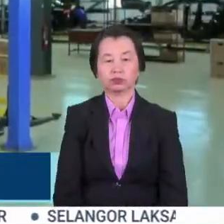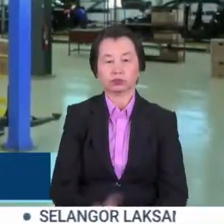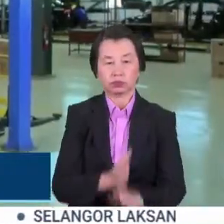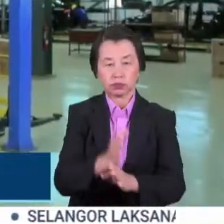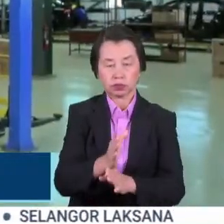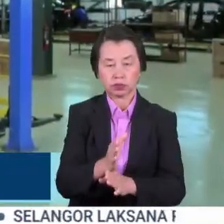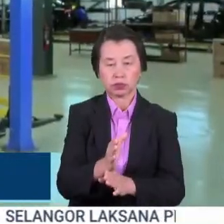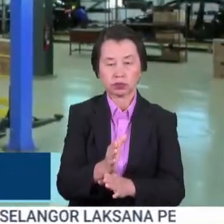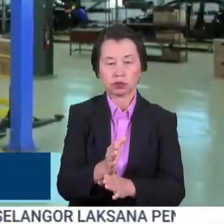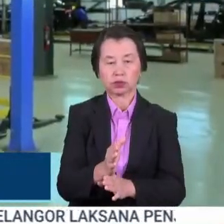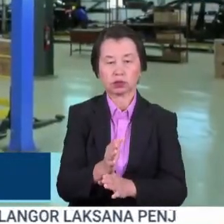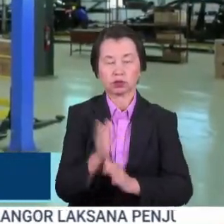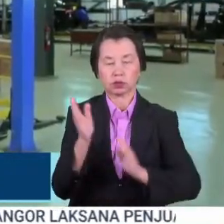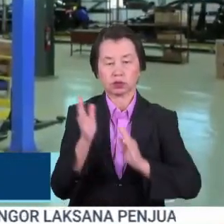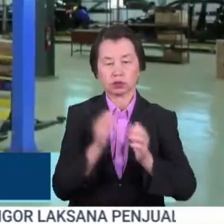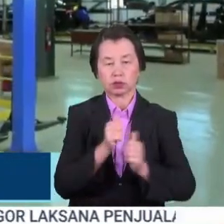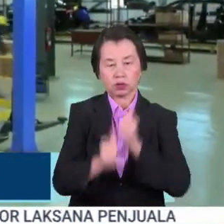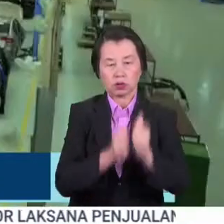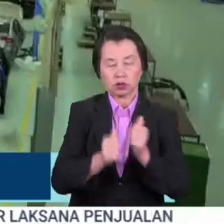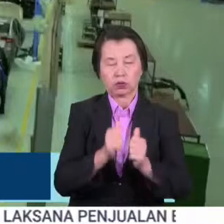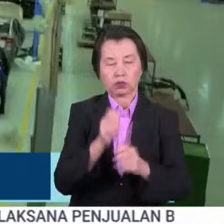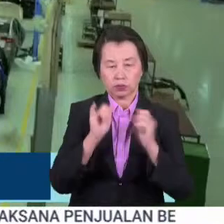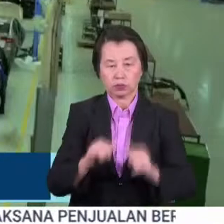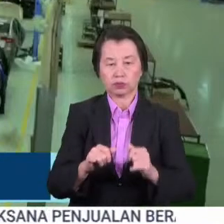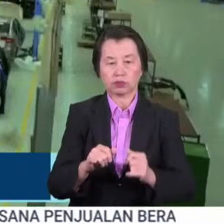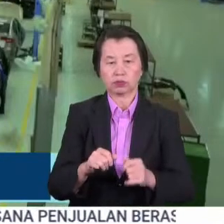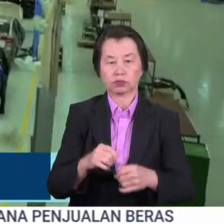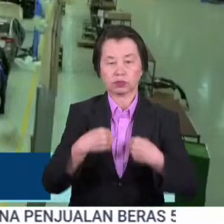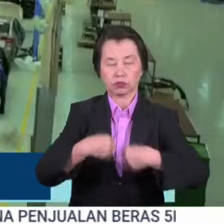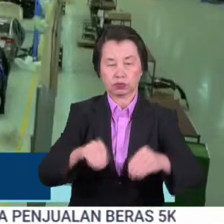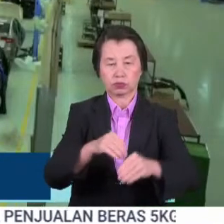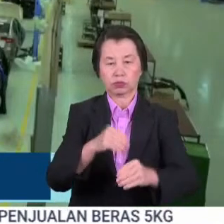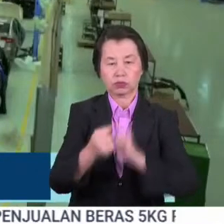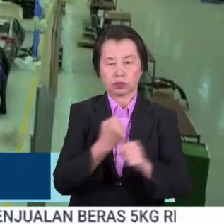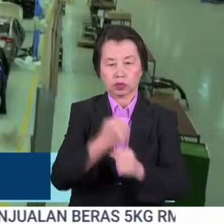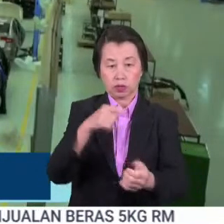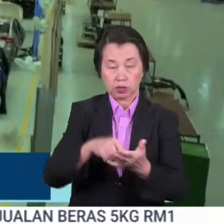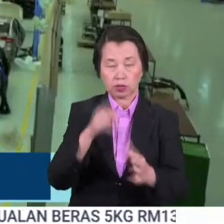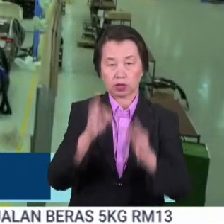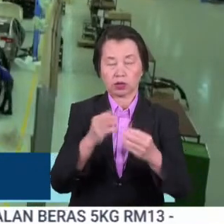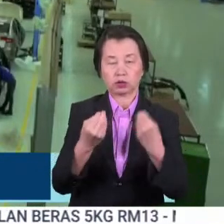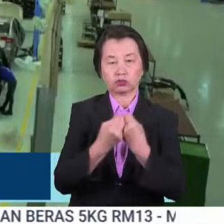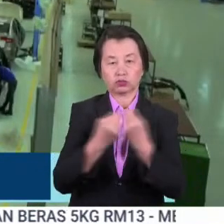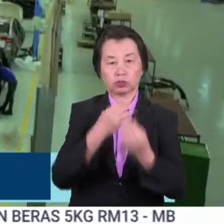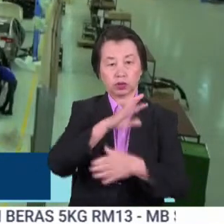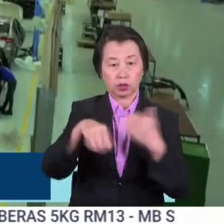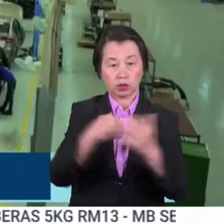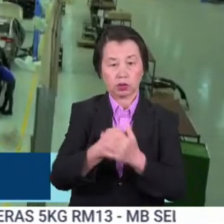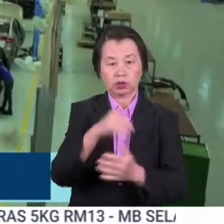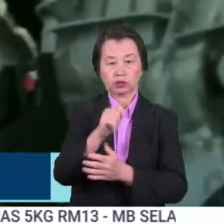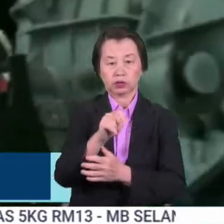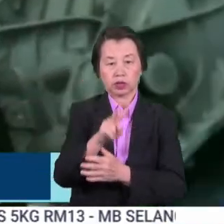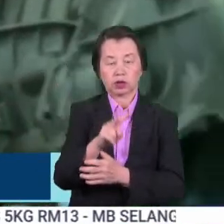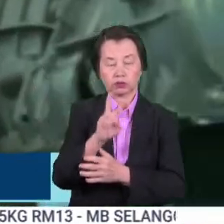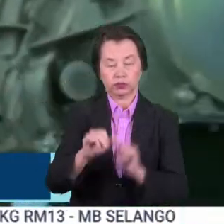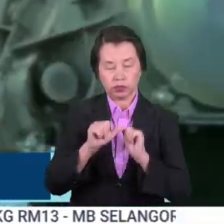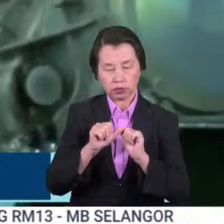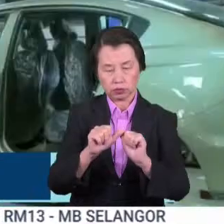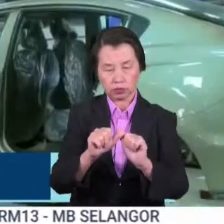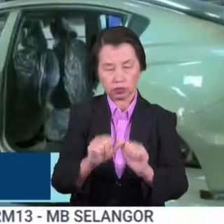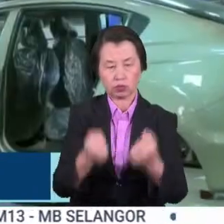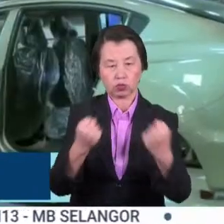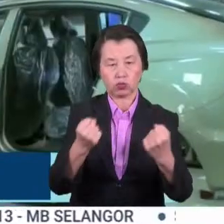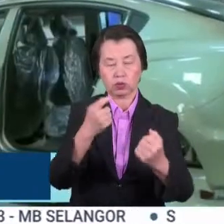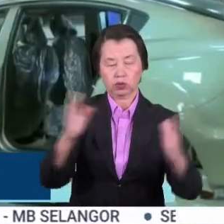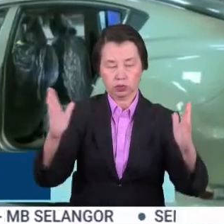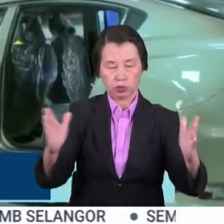Sektor automotif Malaysia dijangka mencipta rekod jualan lagi tahun ini jika jumlah keseluruhan industri TIV kekal kukuh